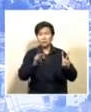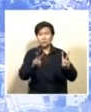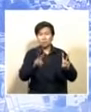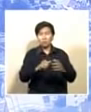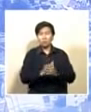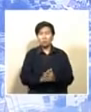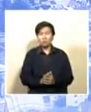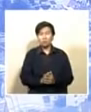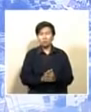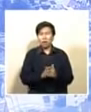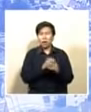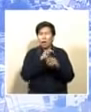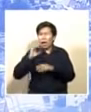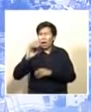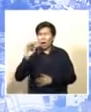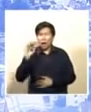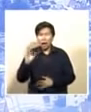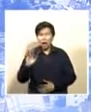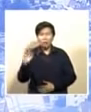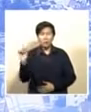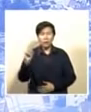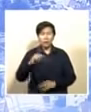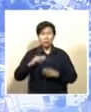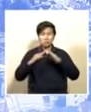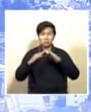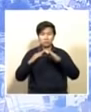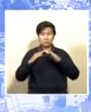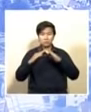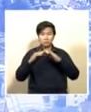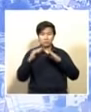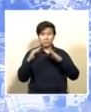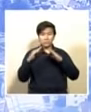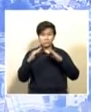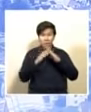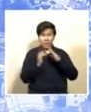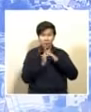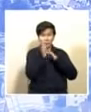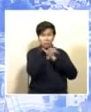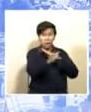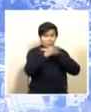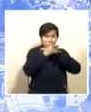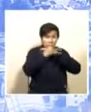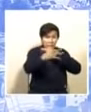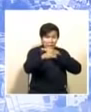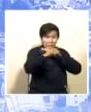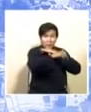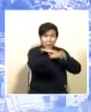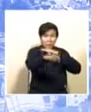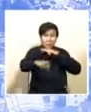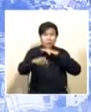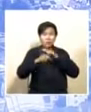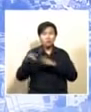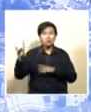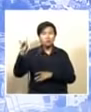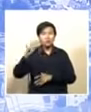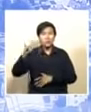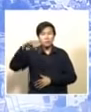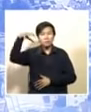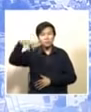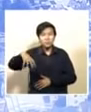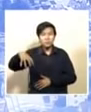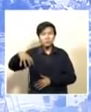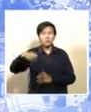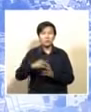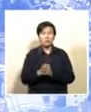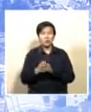ครับซึ่งเป็น Walking Street อำเภอกระทู้ประชาชนและนักท่องเที่ยวต้องขอเราต้องขอความร่วมมือนะครับในการงดออ